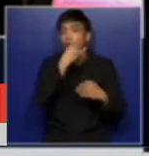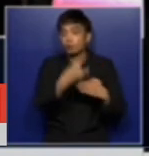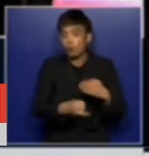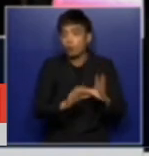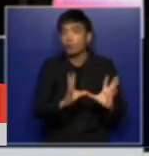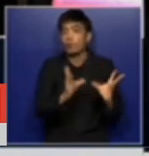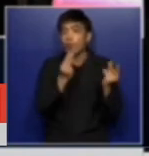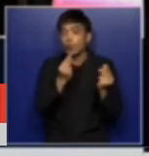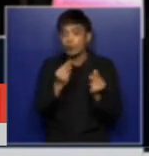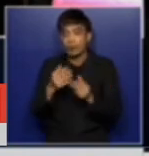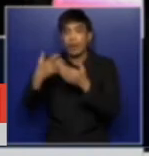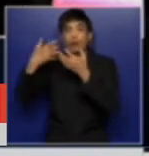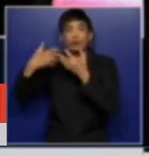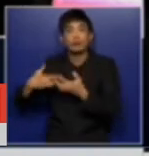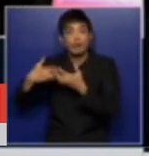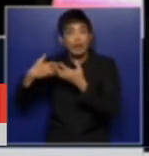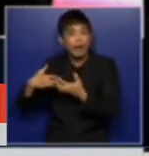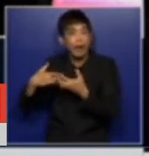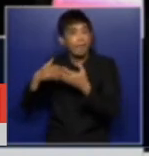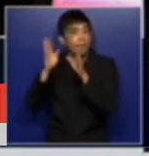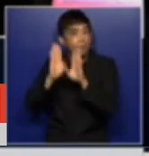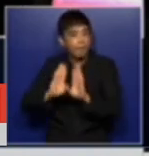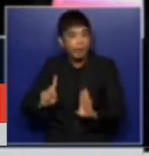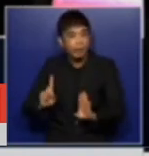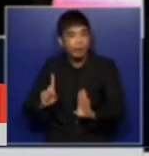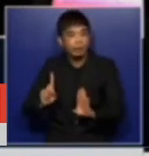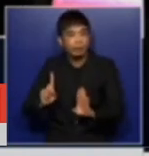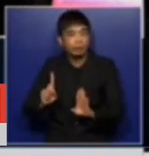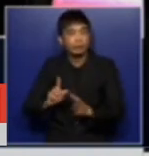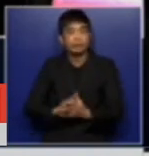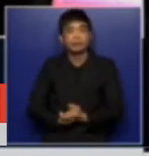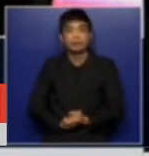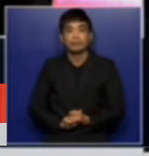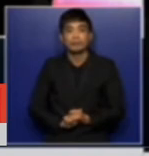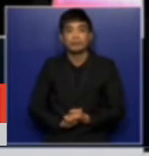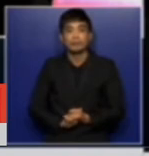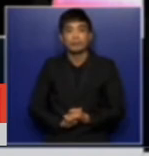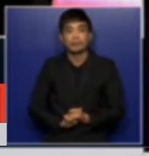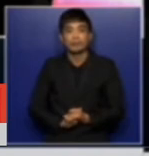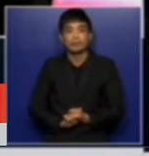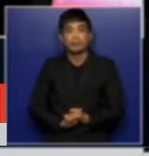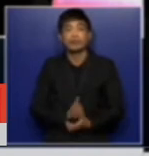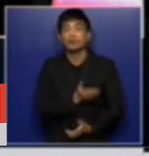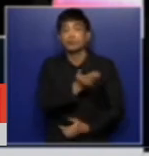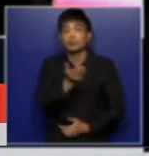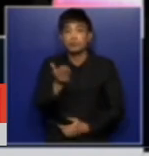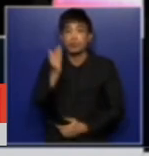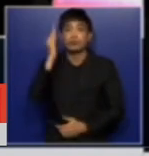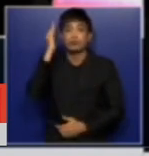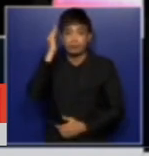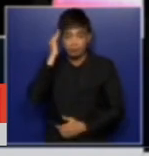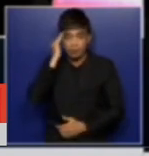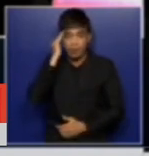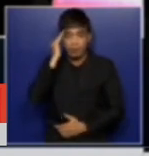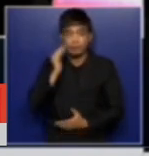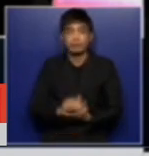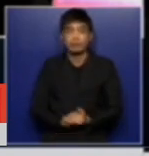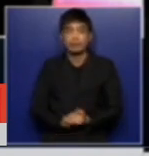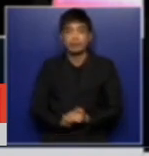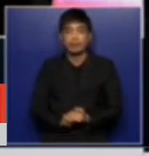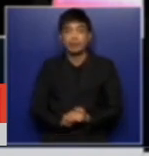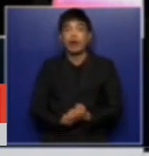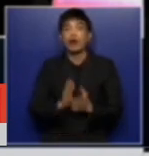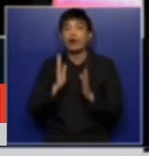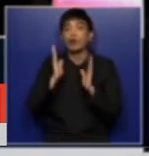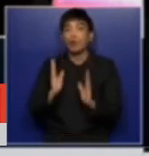ช้อุตสาหกรรมในลักษณะไหนเป็นที่ทราบกันดีอยู่ว่าพฤติกรรมผู้ผลิตและผู้บ